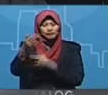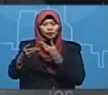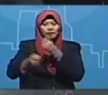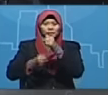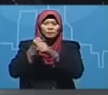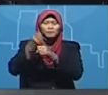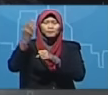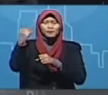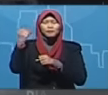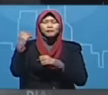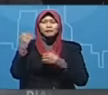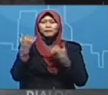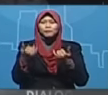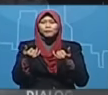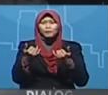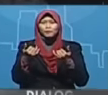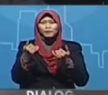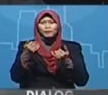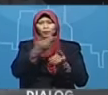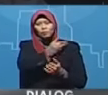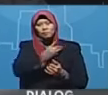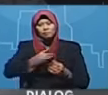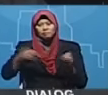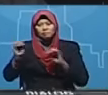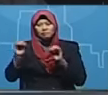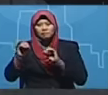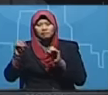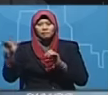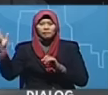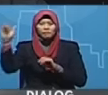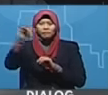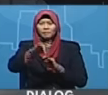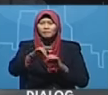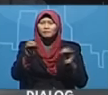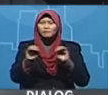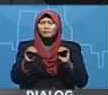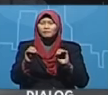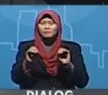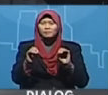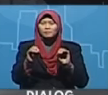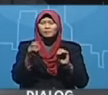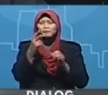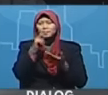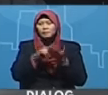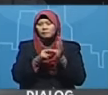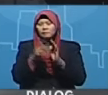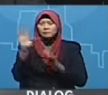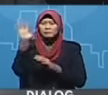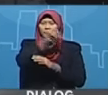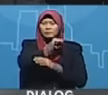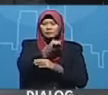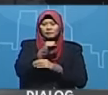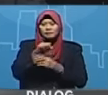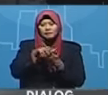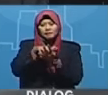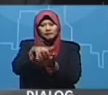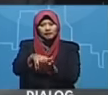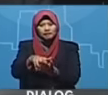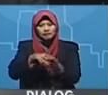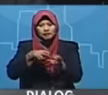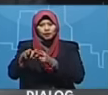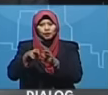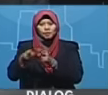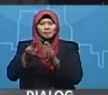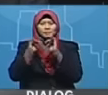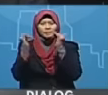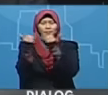ada jemaah kita yang tidak dapat balik. Yeah. Tidak ada penerbangan. Jadi ini kita melihat dari segi nampaknya kecuaian. Kelemahan dari segi pengurusan syarikat.